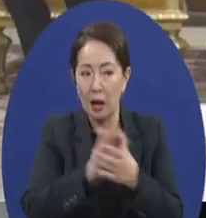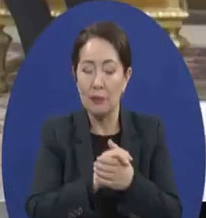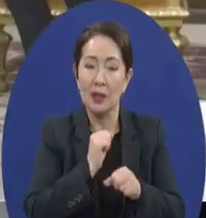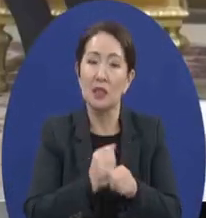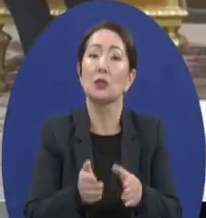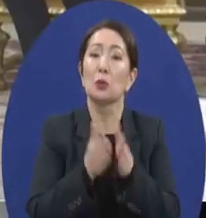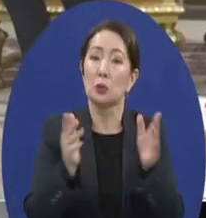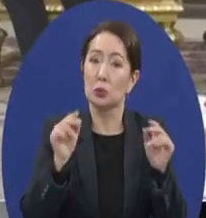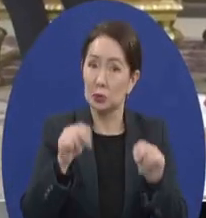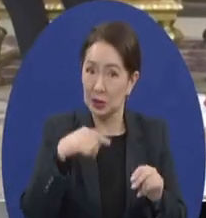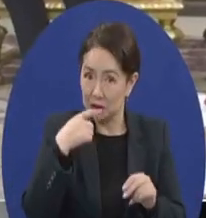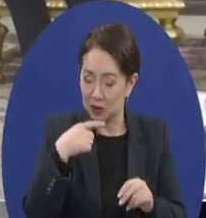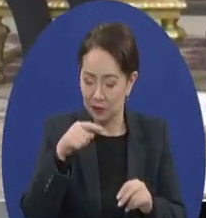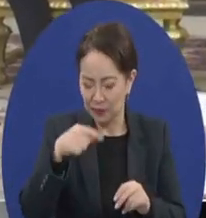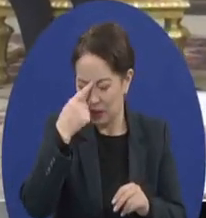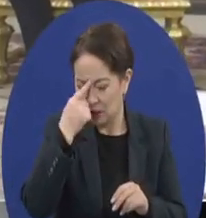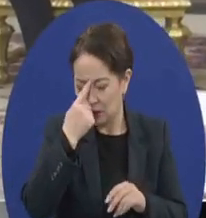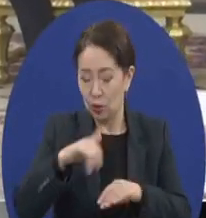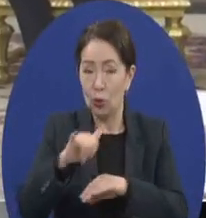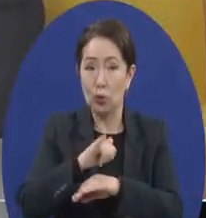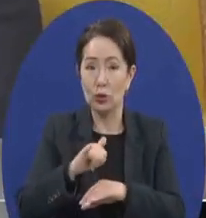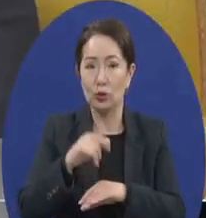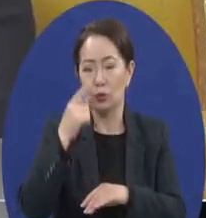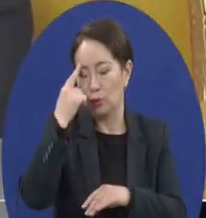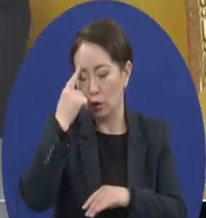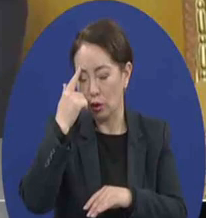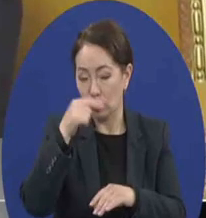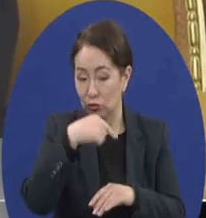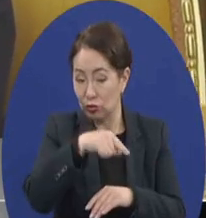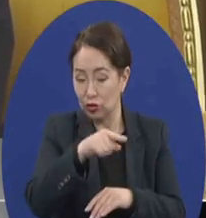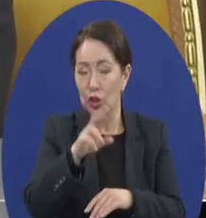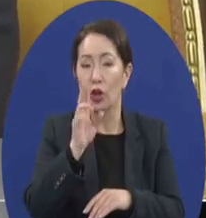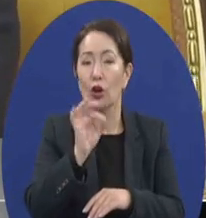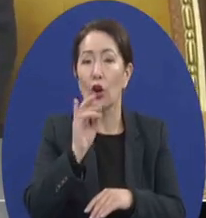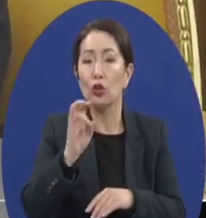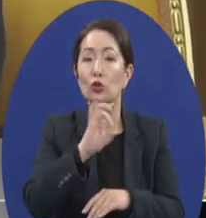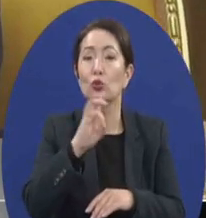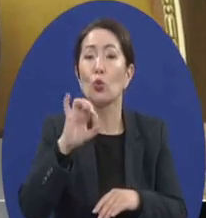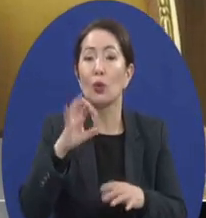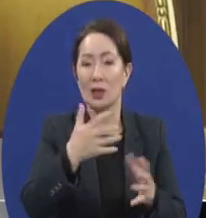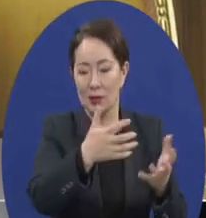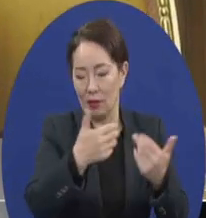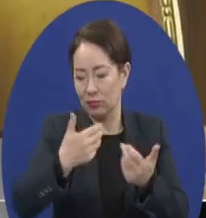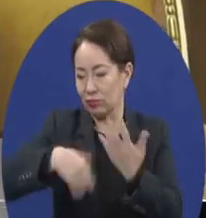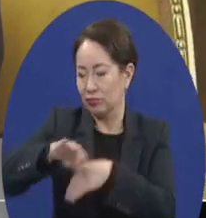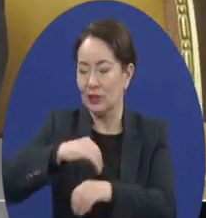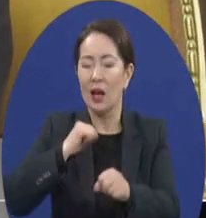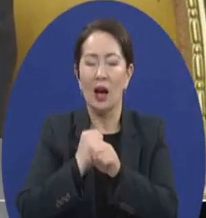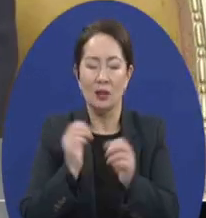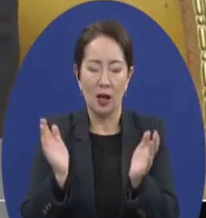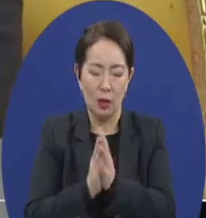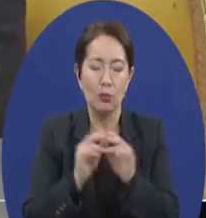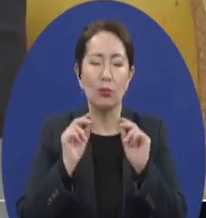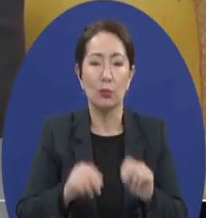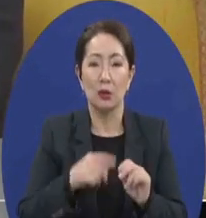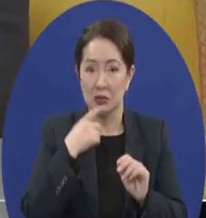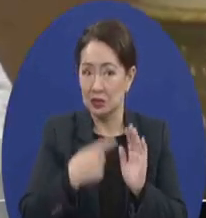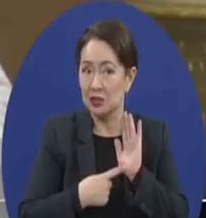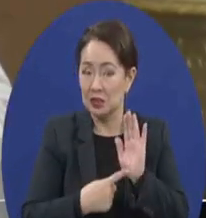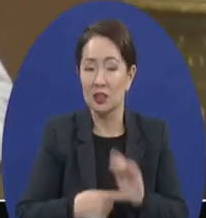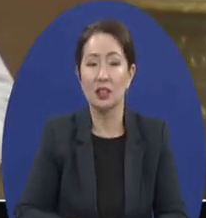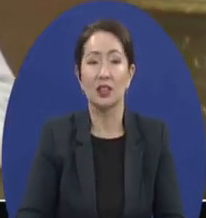гэдгийг илэрхийлээд энэ хүрээнд энэтхэг улсад Монголоос кокс нүүрс экспортлох асуудлаар хамтран ажиллахад бэлэн гэдгийг илэрхийлсэн байна.